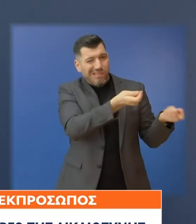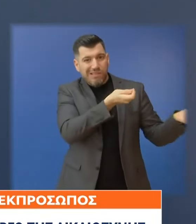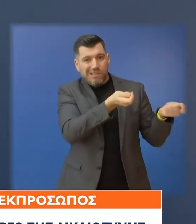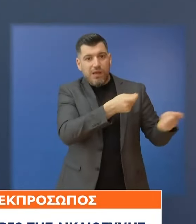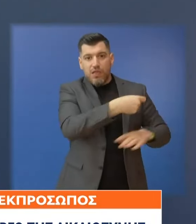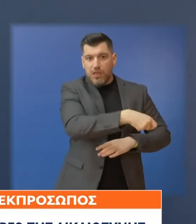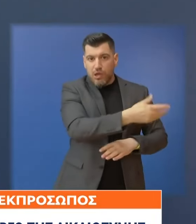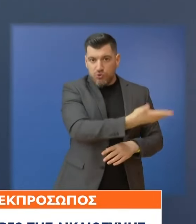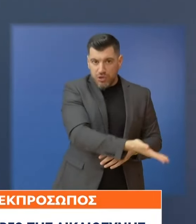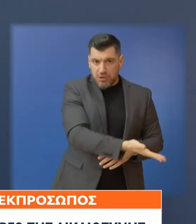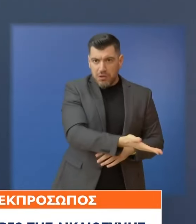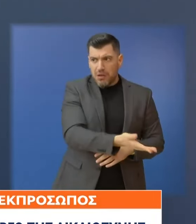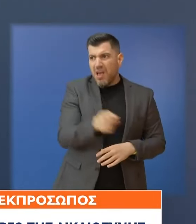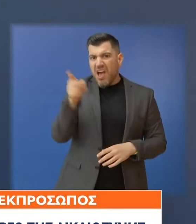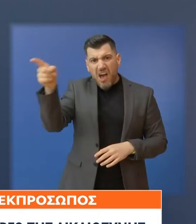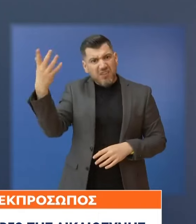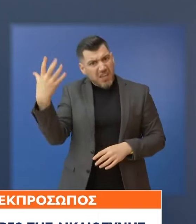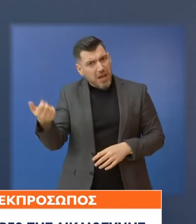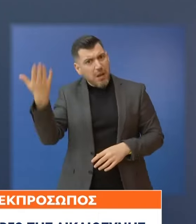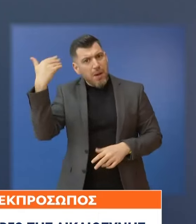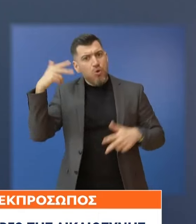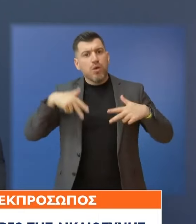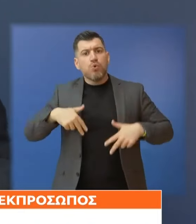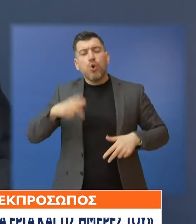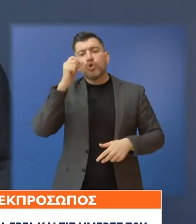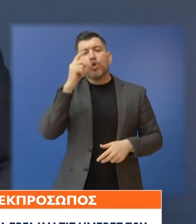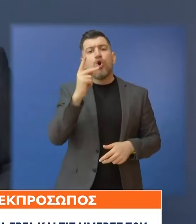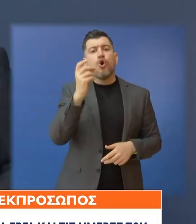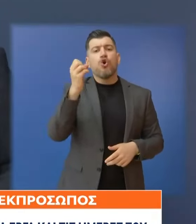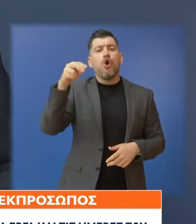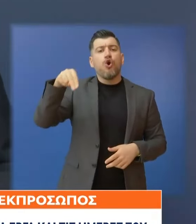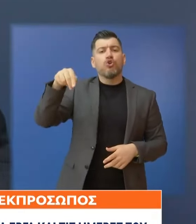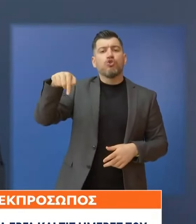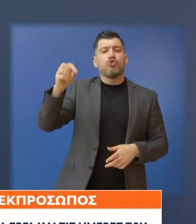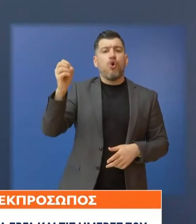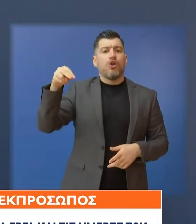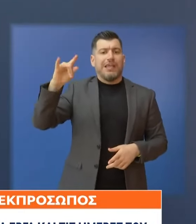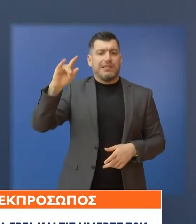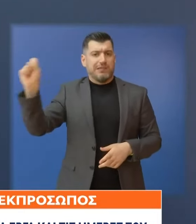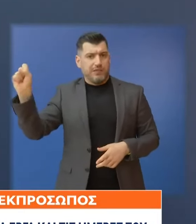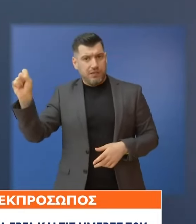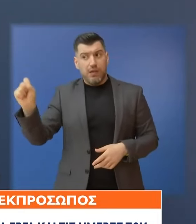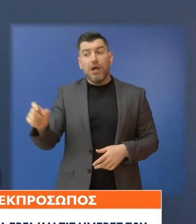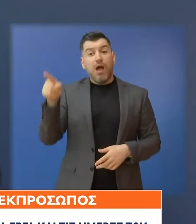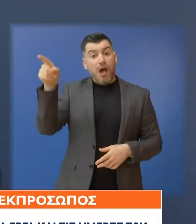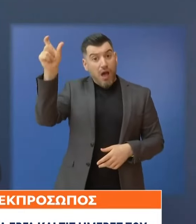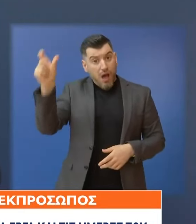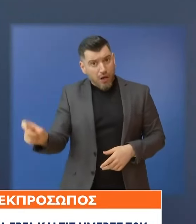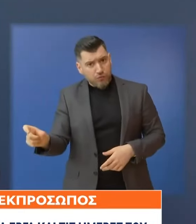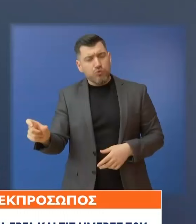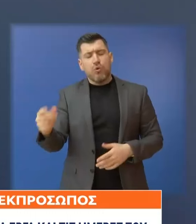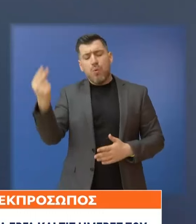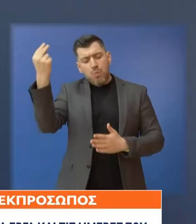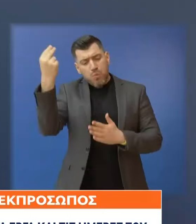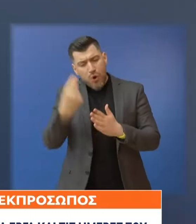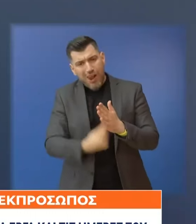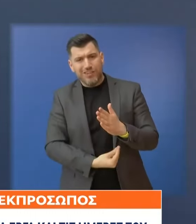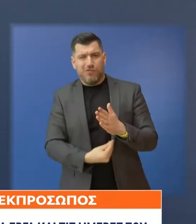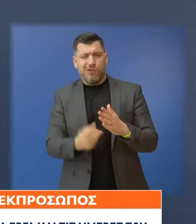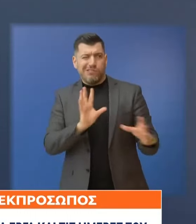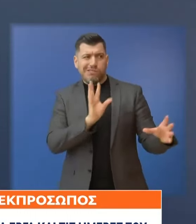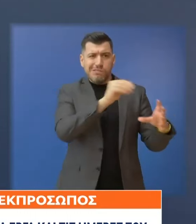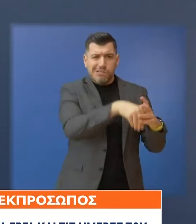Υπουργό Δικαιοσύνης, τον κύριο Κοντονή, που όχι μία, ούτε δύο, αλλά πολλές φορές έχει πει τι συνέβη εκείνα τα χρόνια στη χώρα